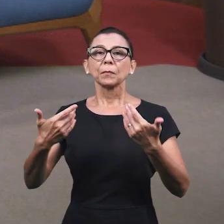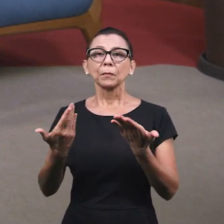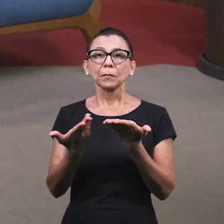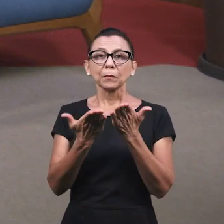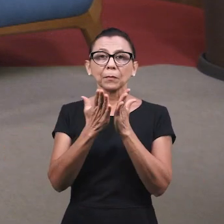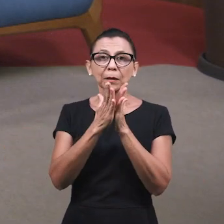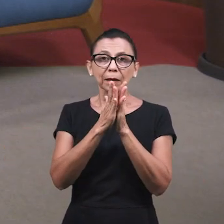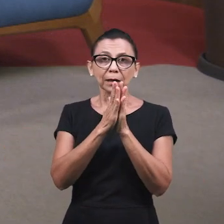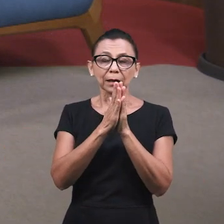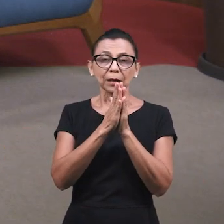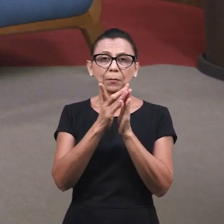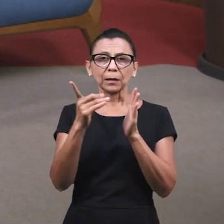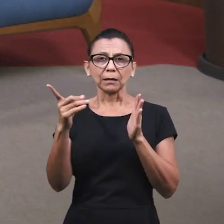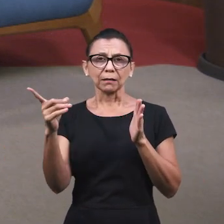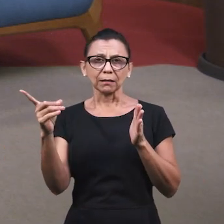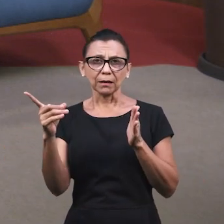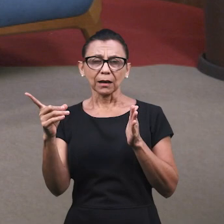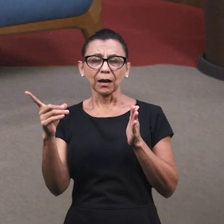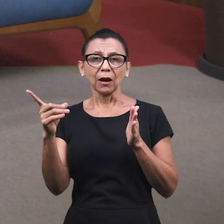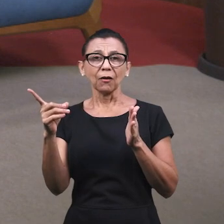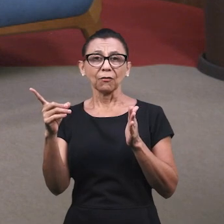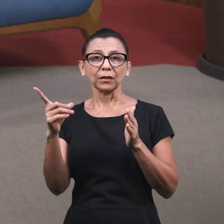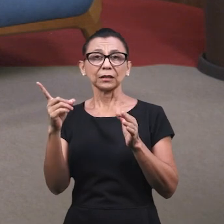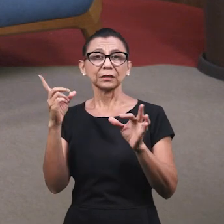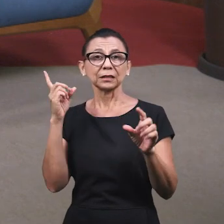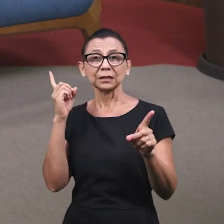soit redécouverte.